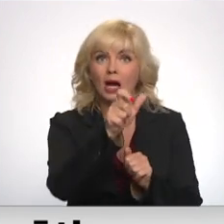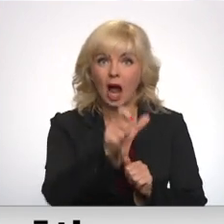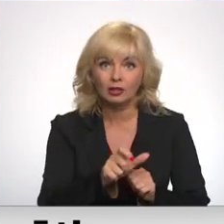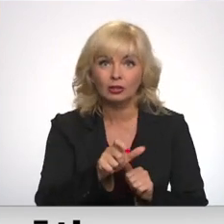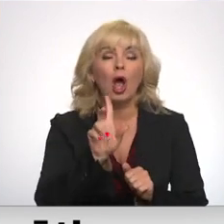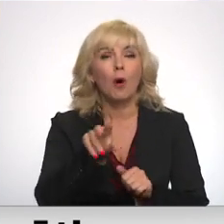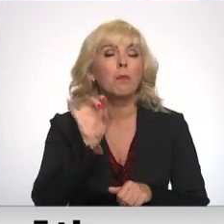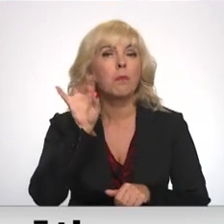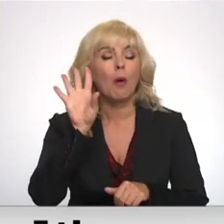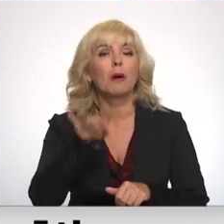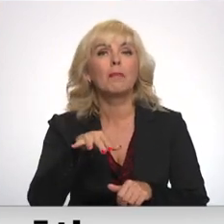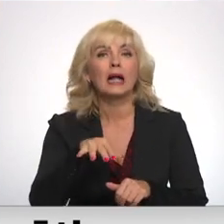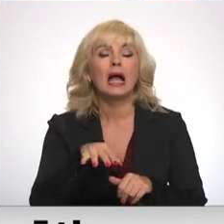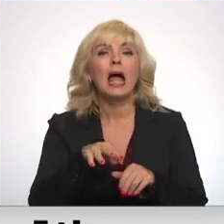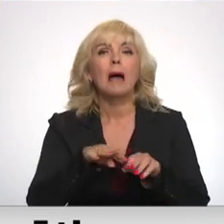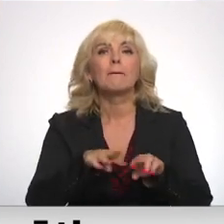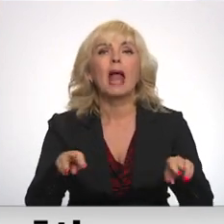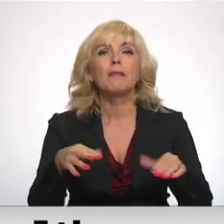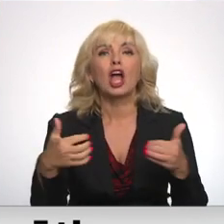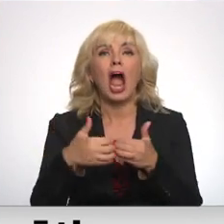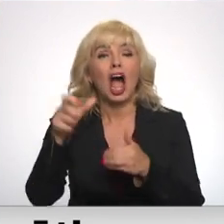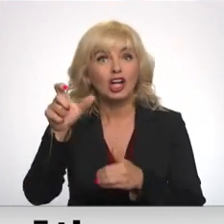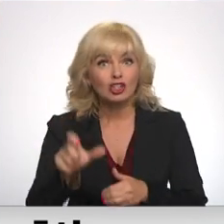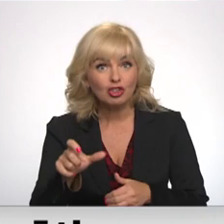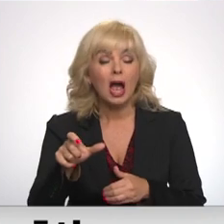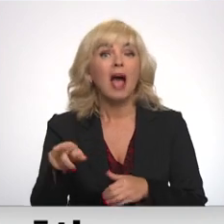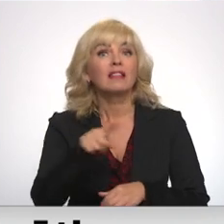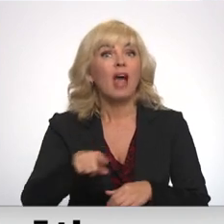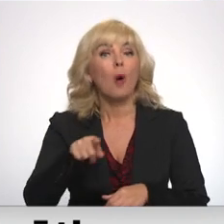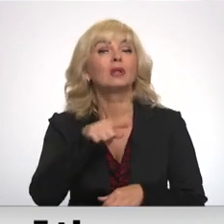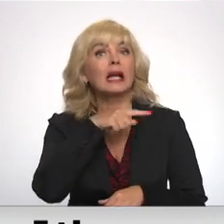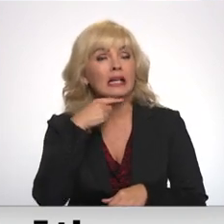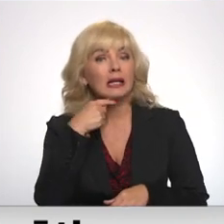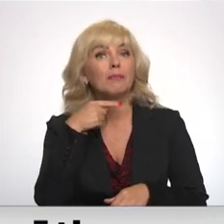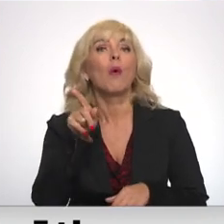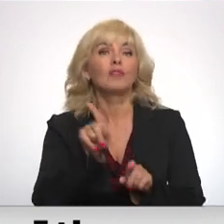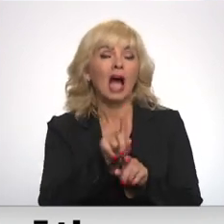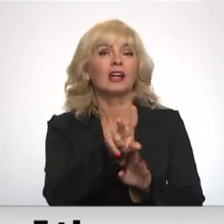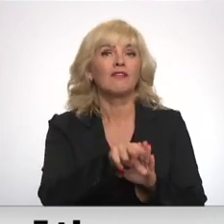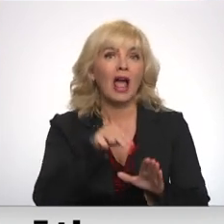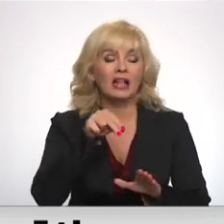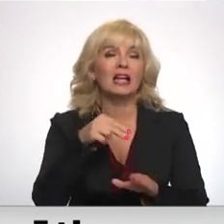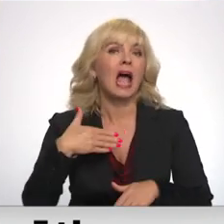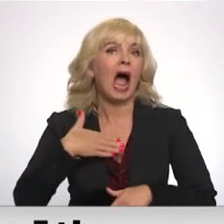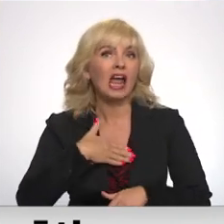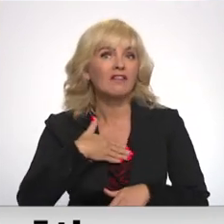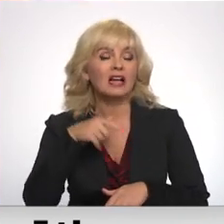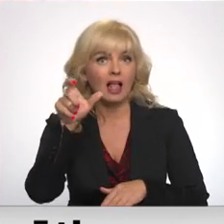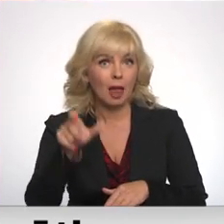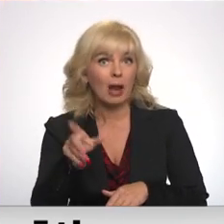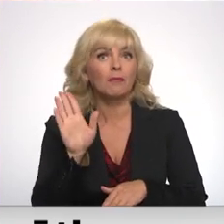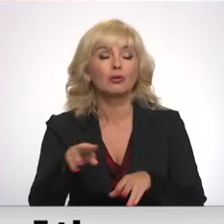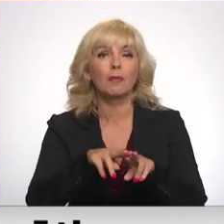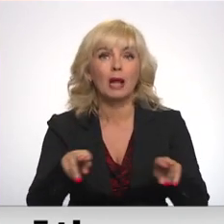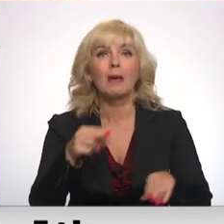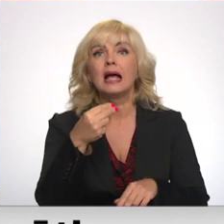Krišjānu Kariņu. Un es domāju, ka ja tauta vēlās, tad tauta vēlēs par Aivaru Lembergu un Aivars Lembergs arī būs premjers.